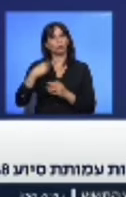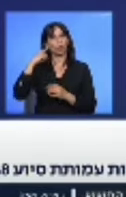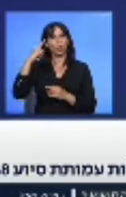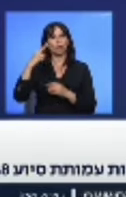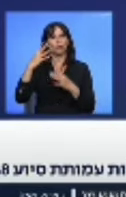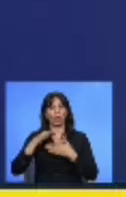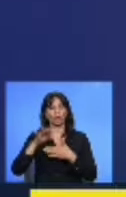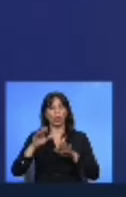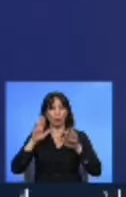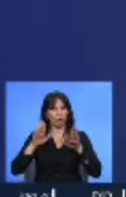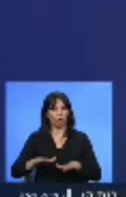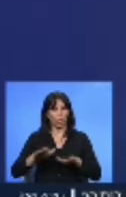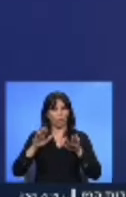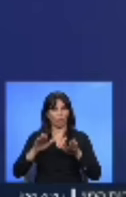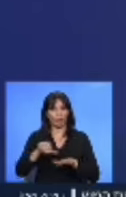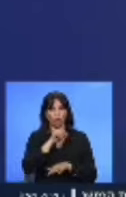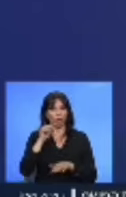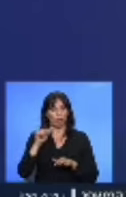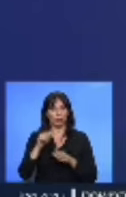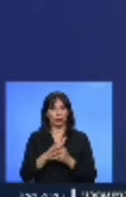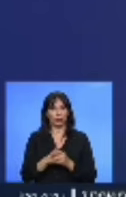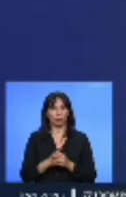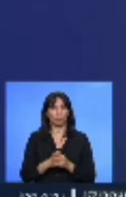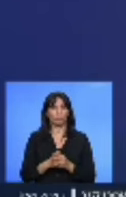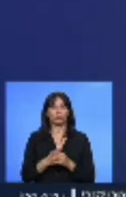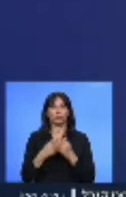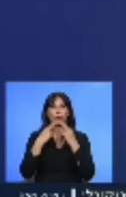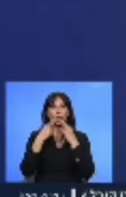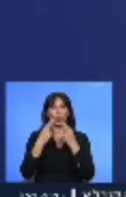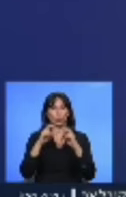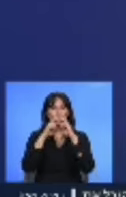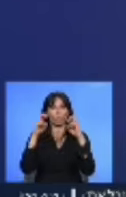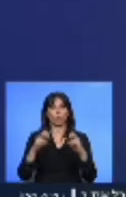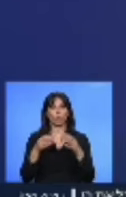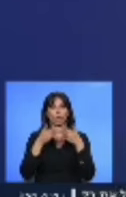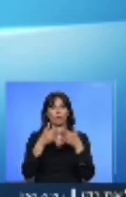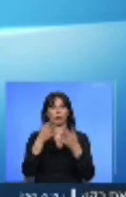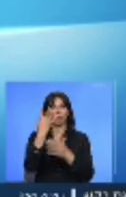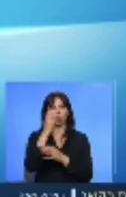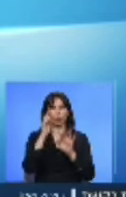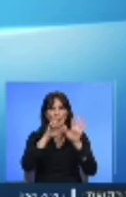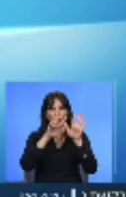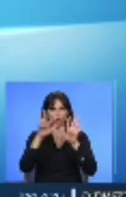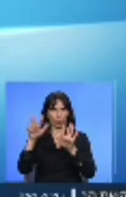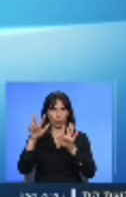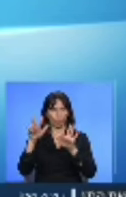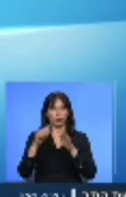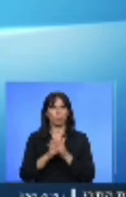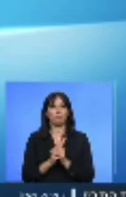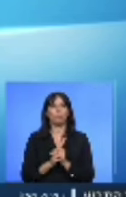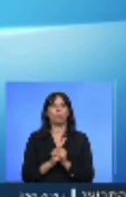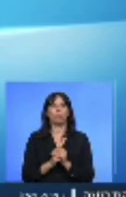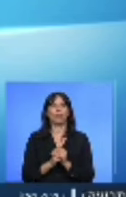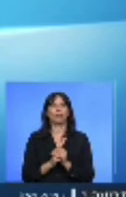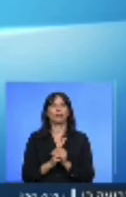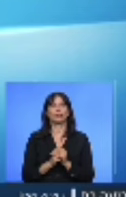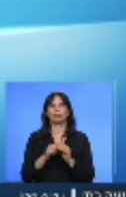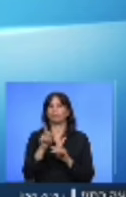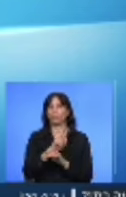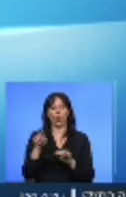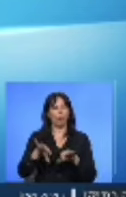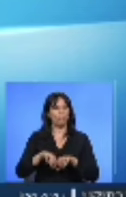קשה למצוא. תגובת עמותת סיוע 48 לדברי הרשמת. עמותת סיוע 48 לא פורקה